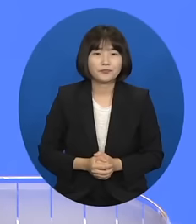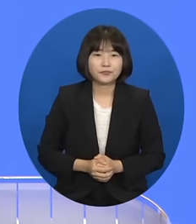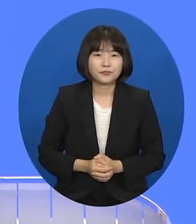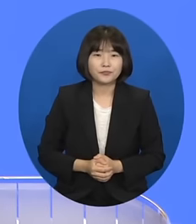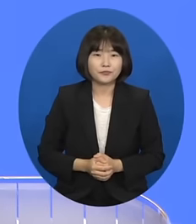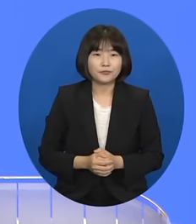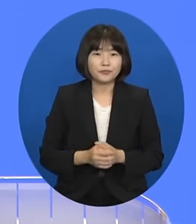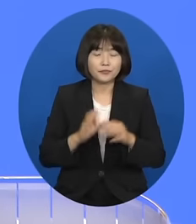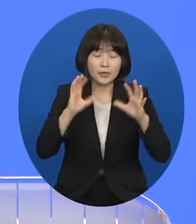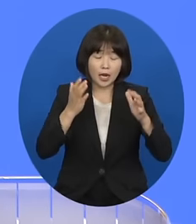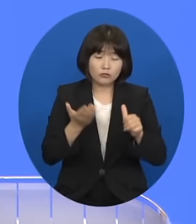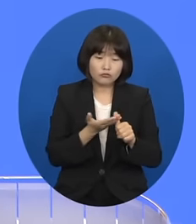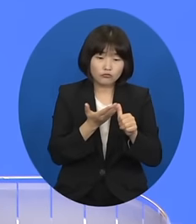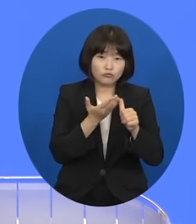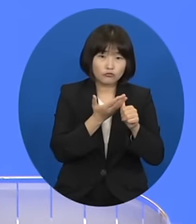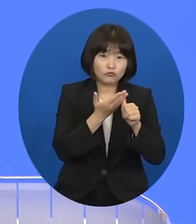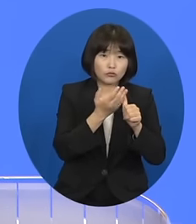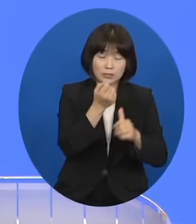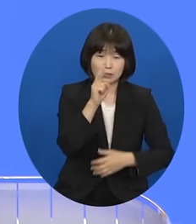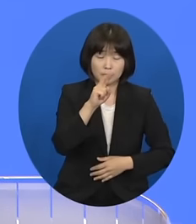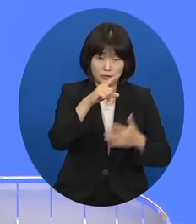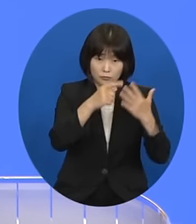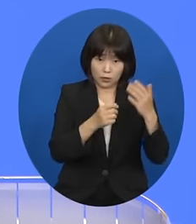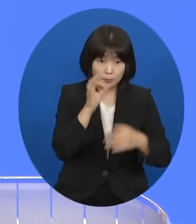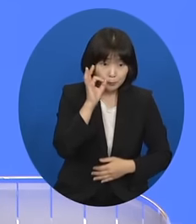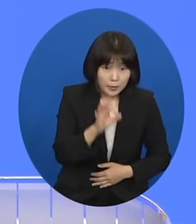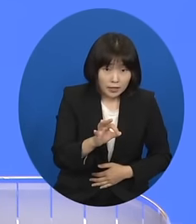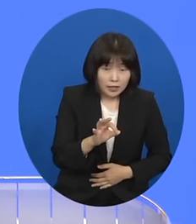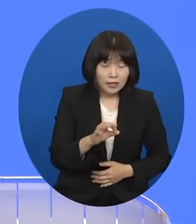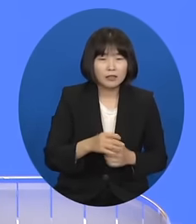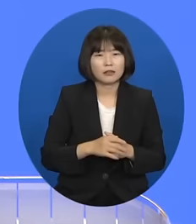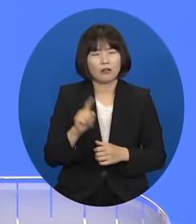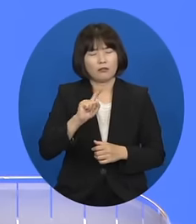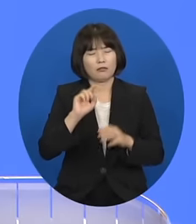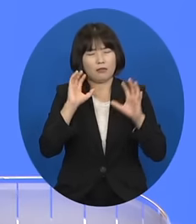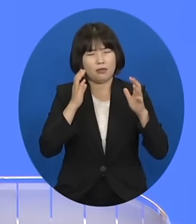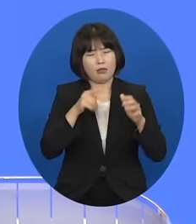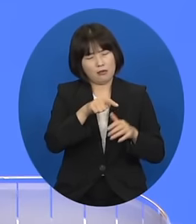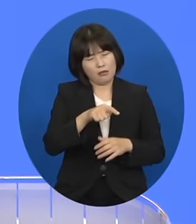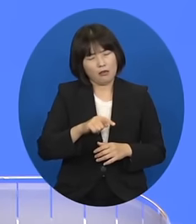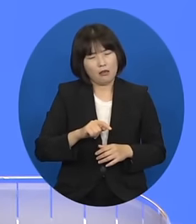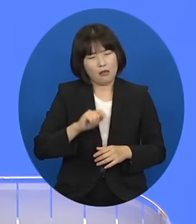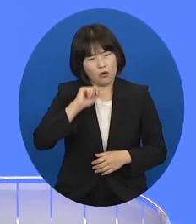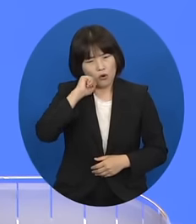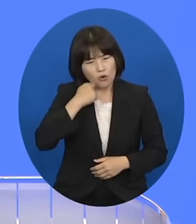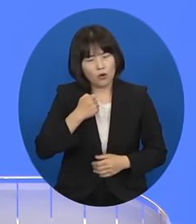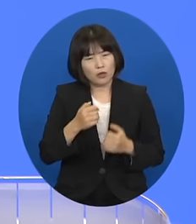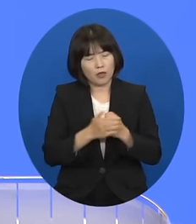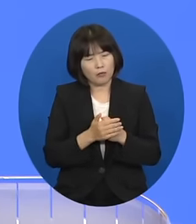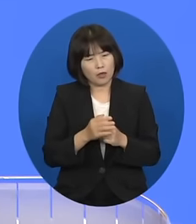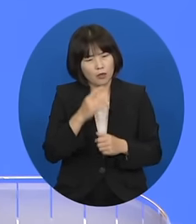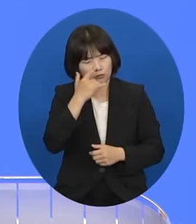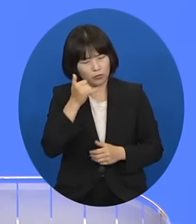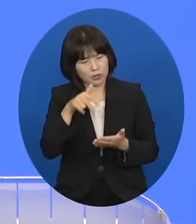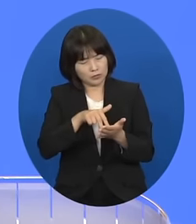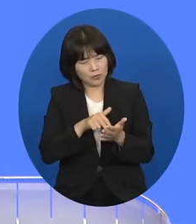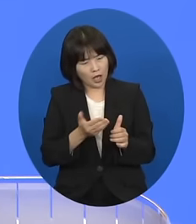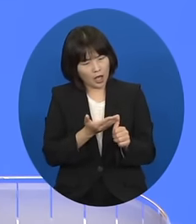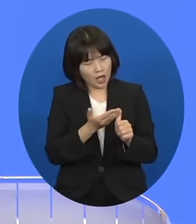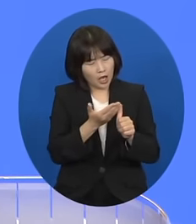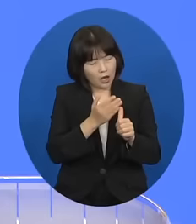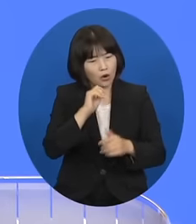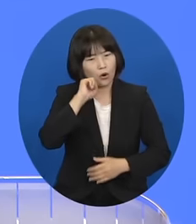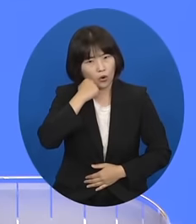예능 혹시 보신 적 있습니까? 어떤 아이가 좀 어려움이 있어요. 이 아이를 부모님이 키우는데 이거 어떻게 키울지 몰라서 그래서